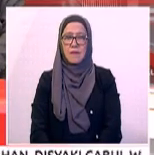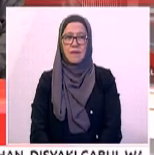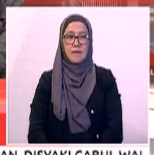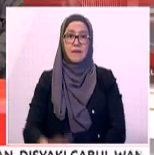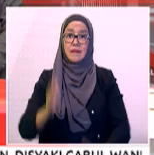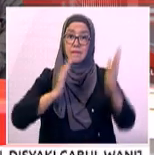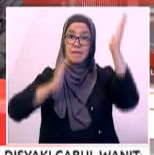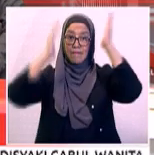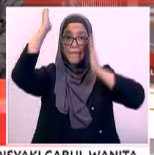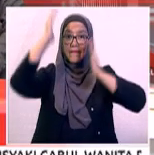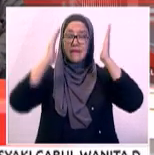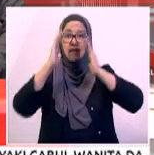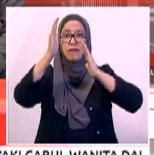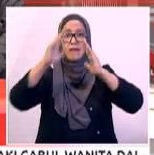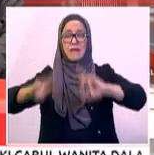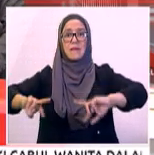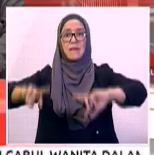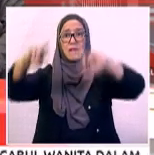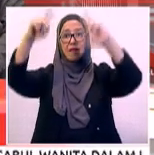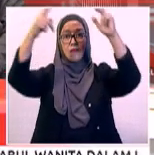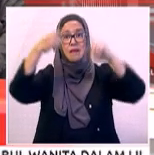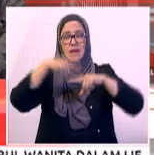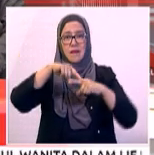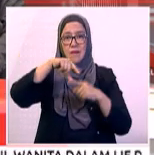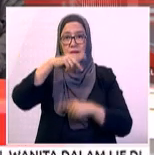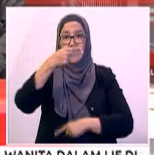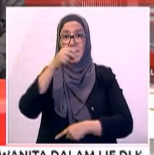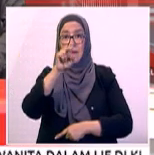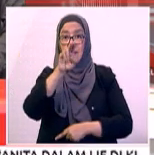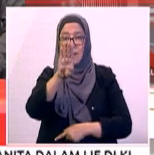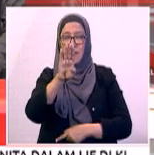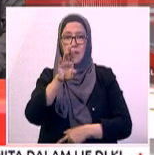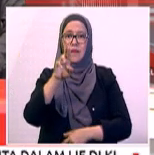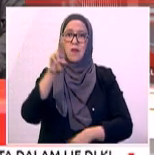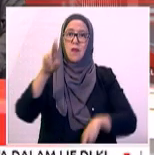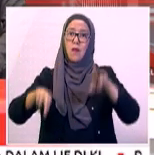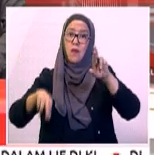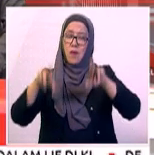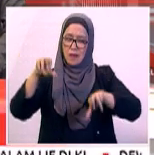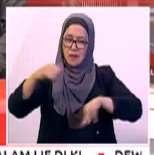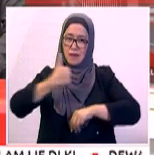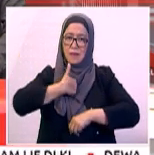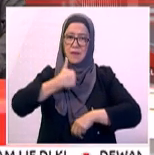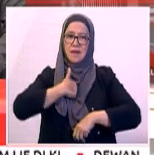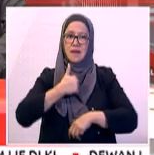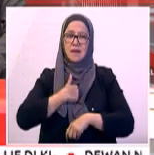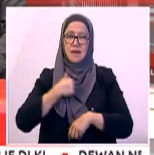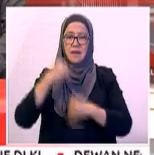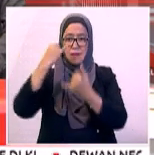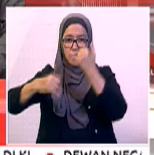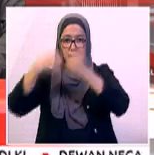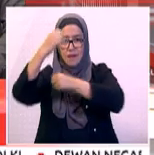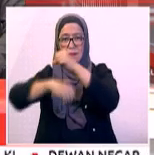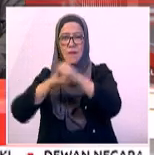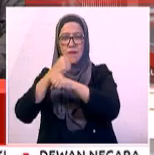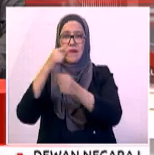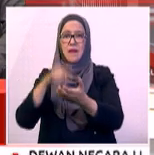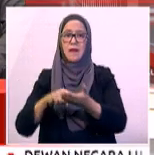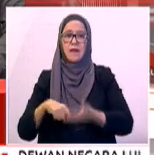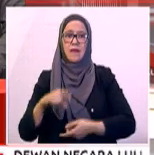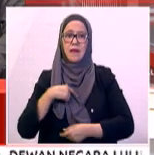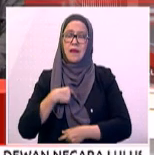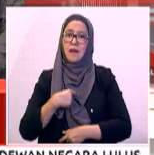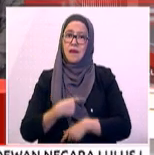Malaysia bakal membangunkan hub robotik sendiri menjelang hujung tahun ini. Menurut Ketua Pegawai Eksekutif MARI, Datuk